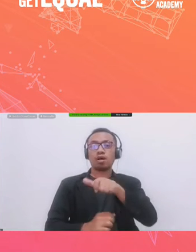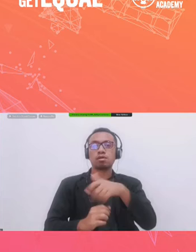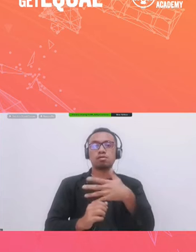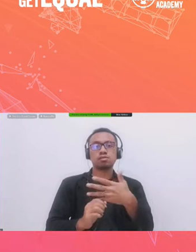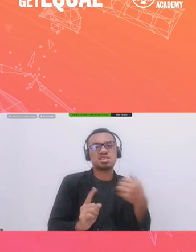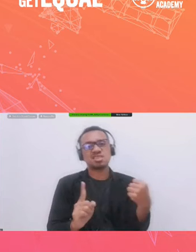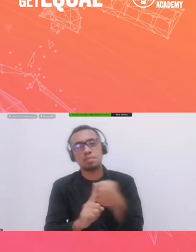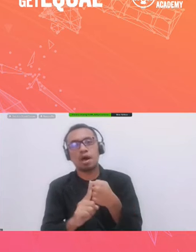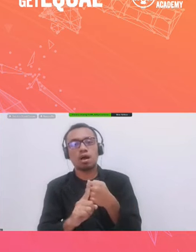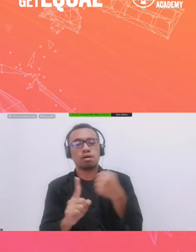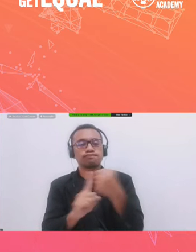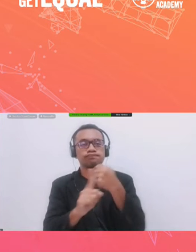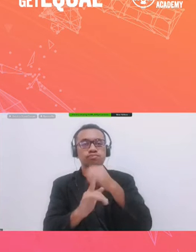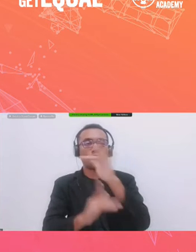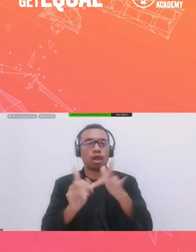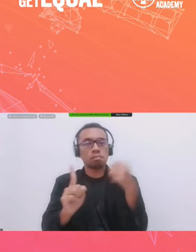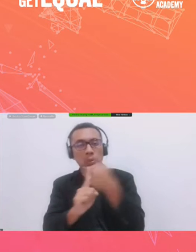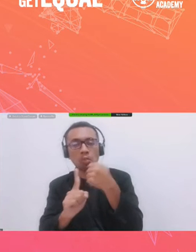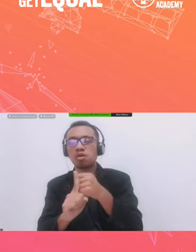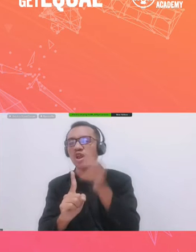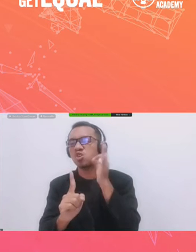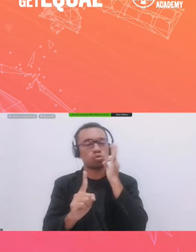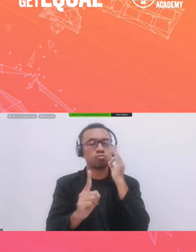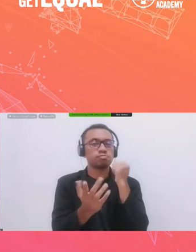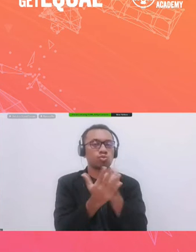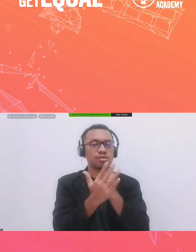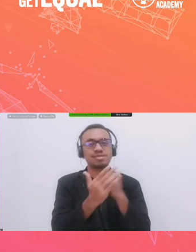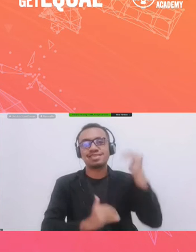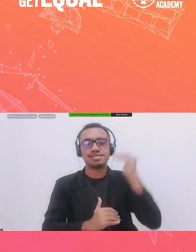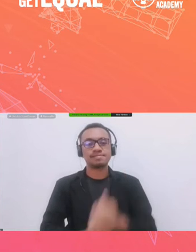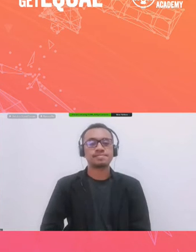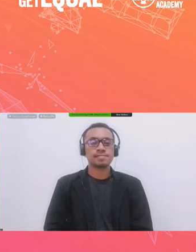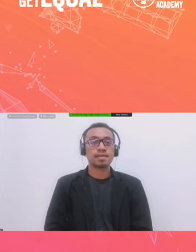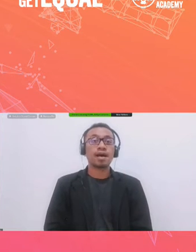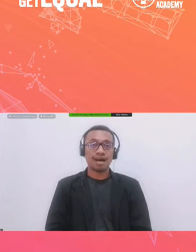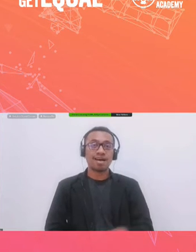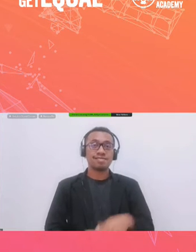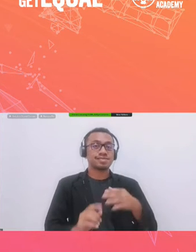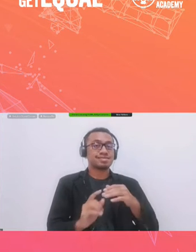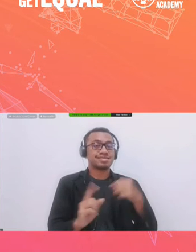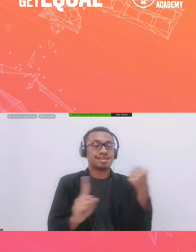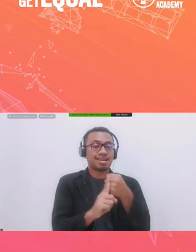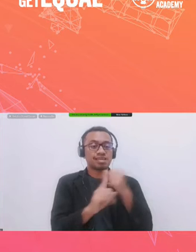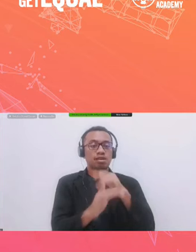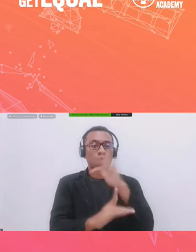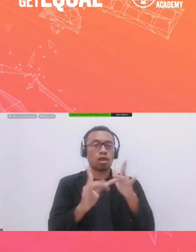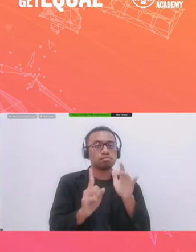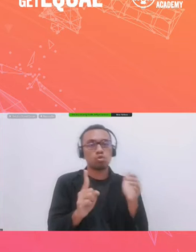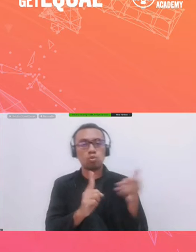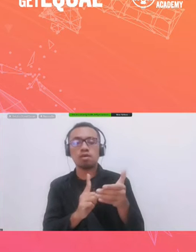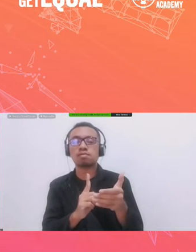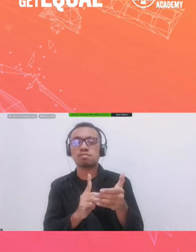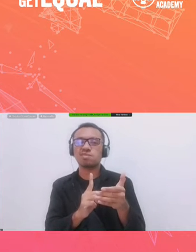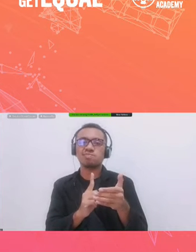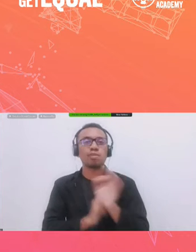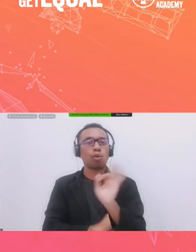belum benar-benar terlindungi secara online, belum ada mekanisme yang benar-benar dipahami setiap warganet, tapi aktivitas online